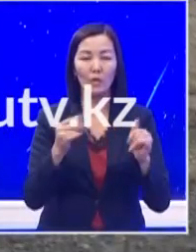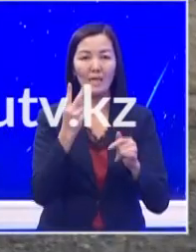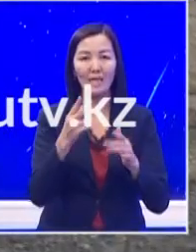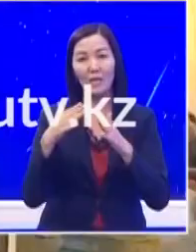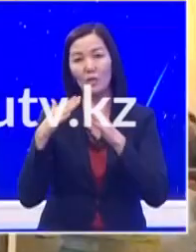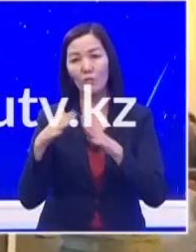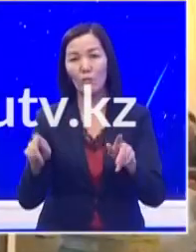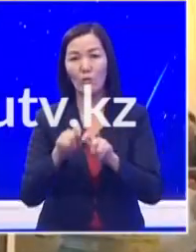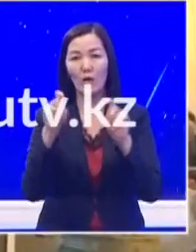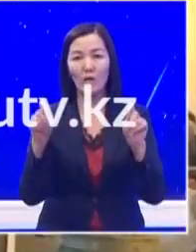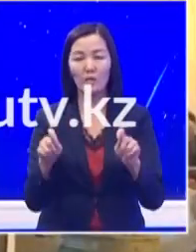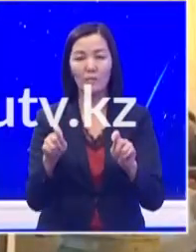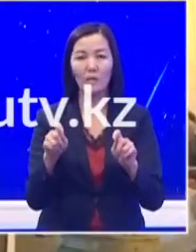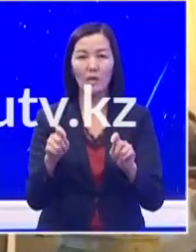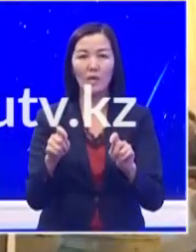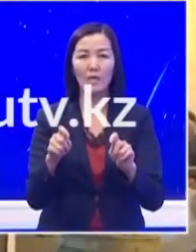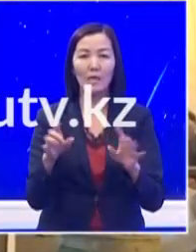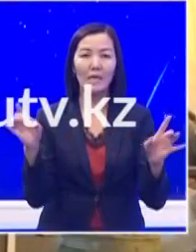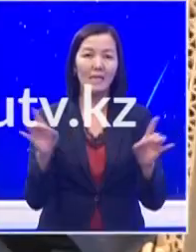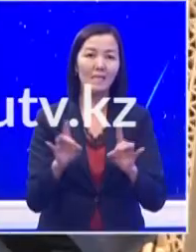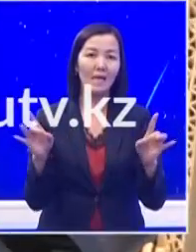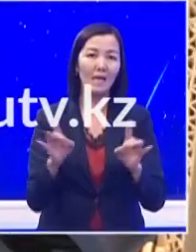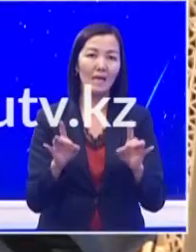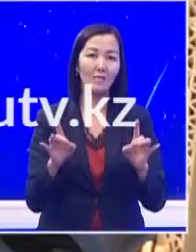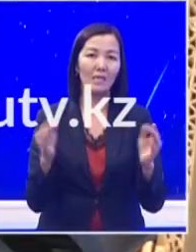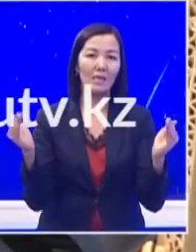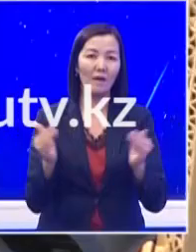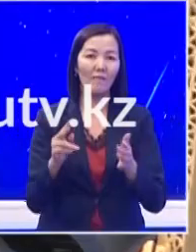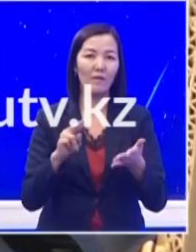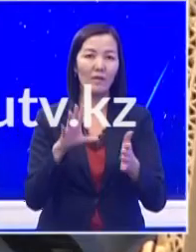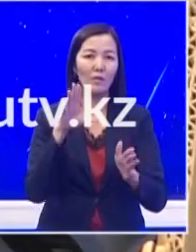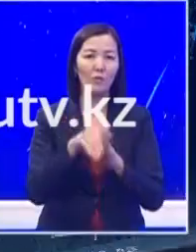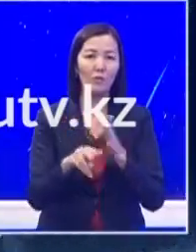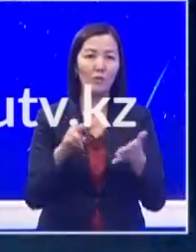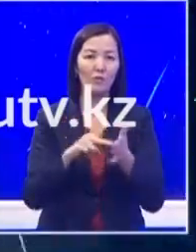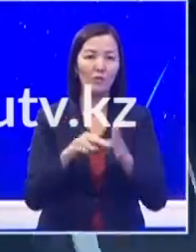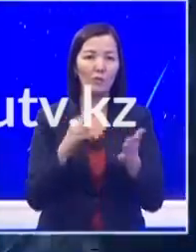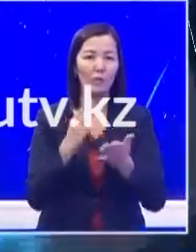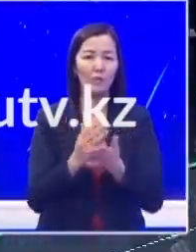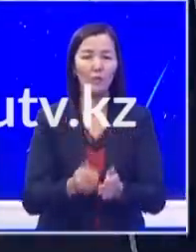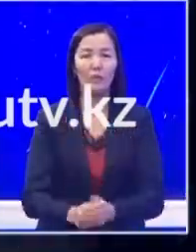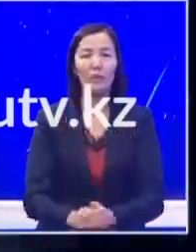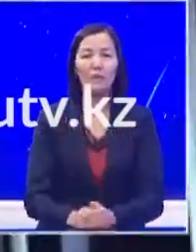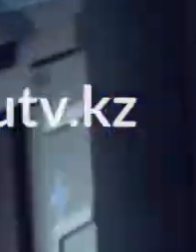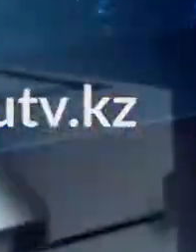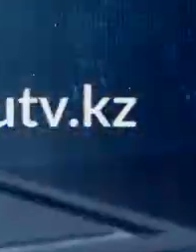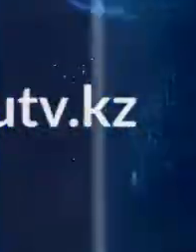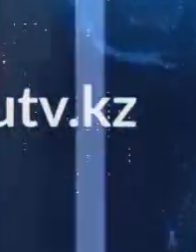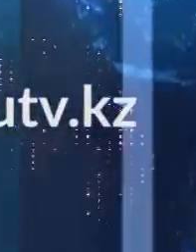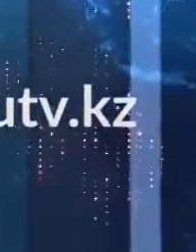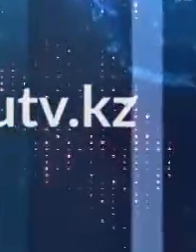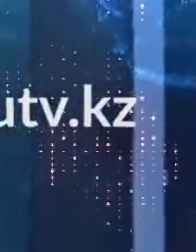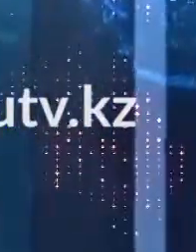қосып, тұтынушылар тізіміне мейрамханалар мен дәмханаларды қосуды жоспарлап отыр. Алмат Хамид, Ерлан Азамбай, Жетісу